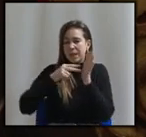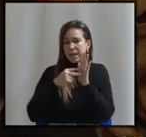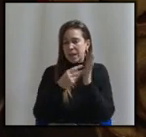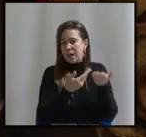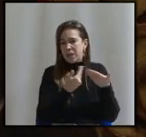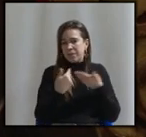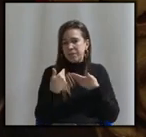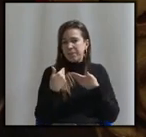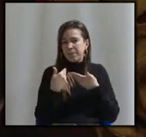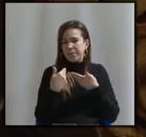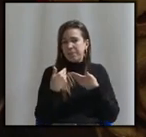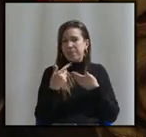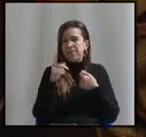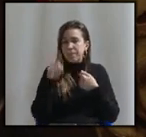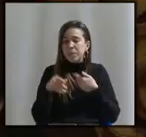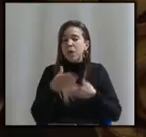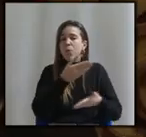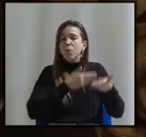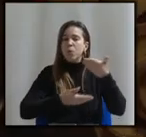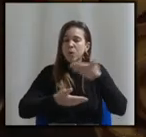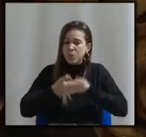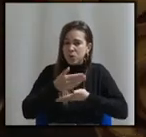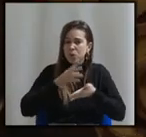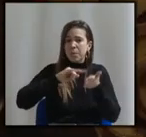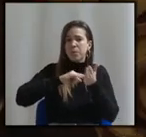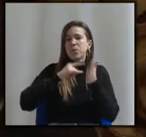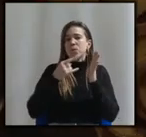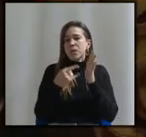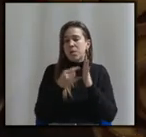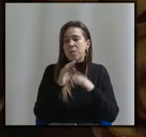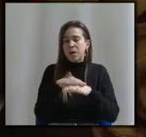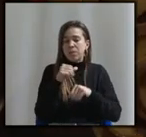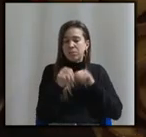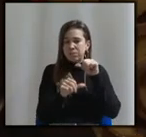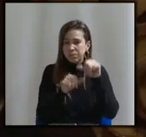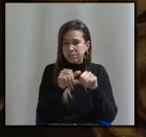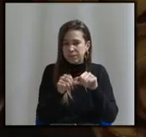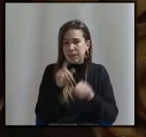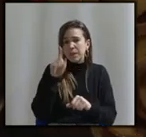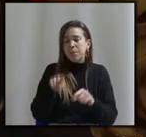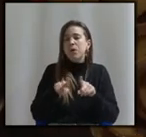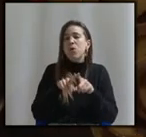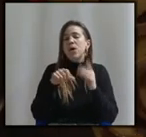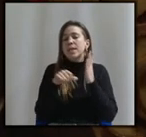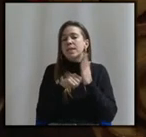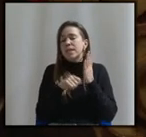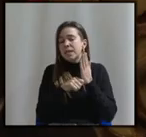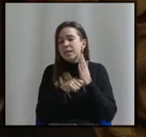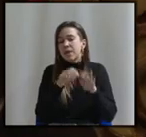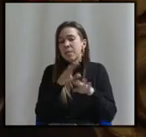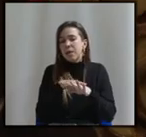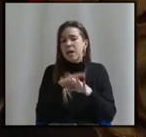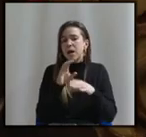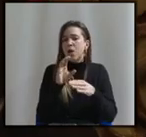també aquesta col·laboració amb Creacció i amb el projecte urbà que estem desenvolupant, també una estratègia compartida de comarca